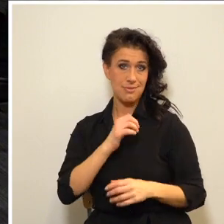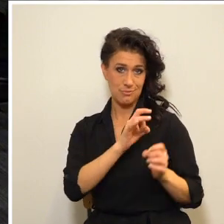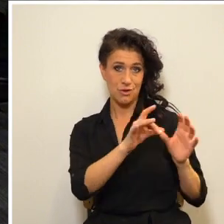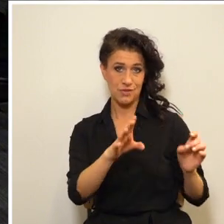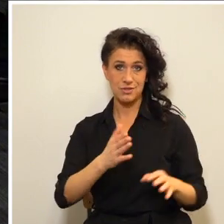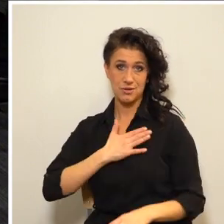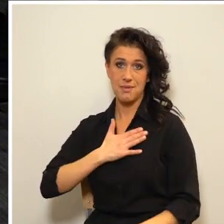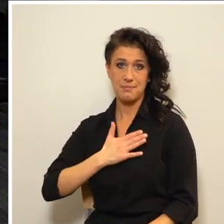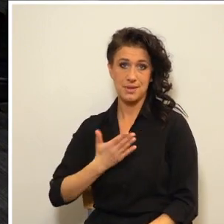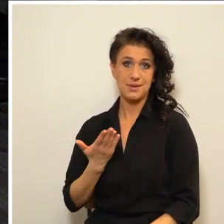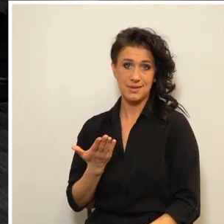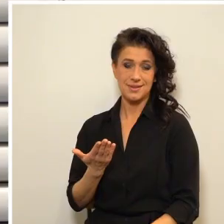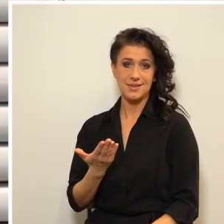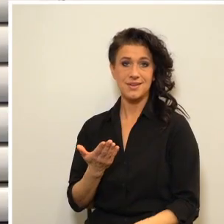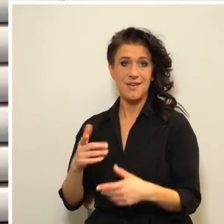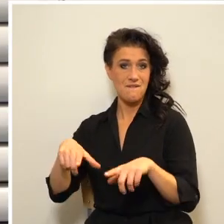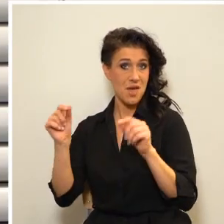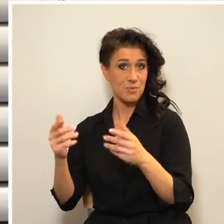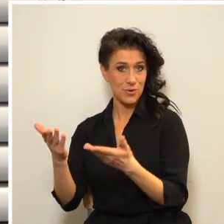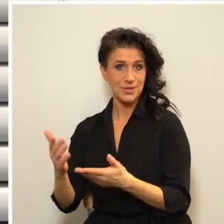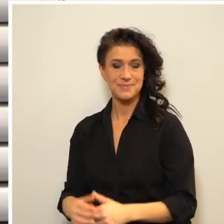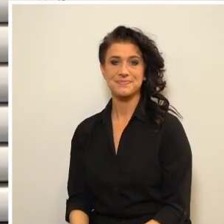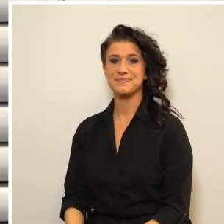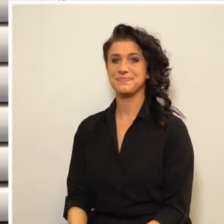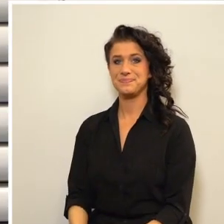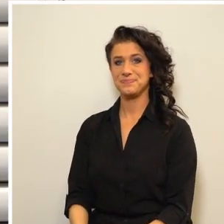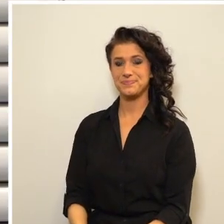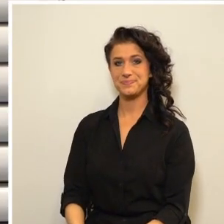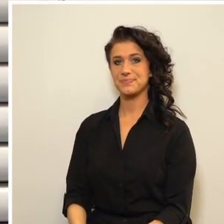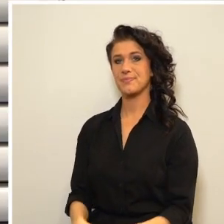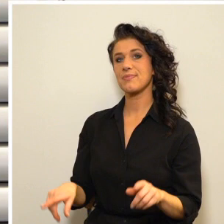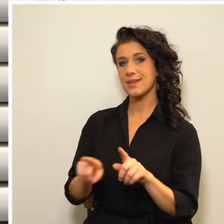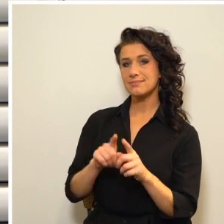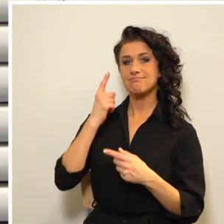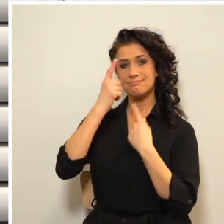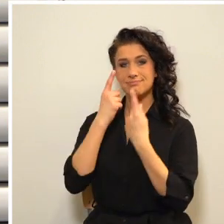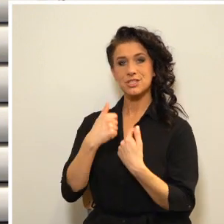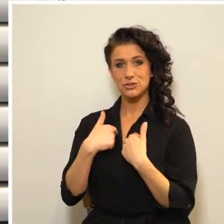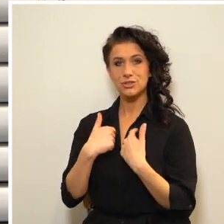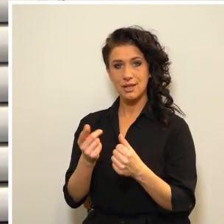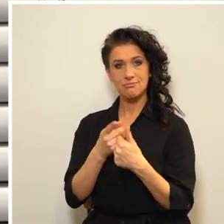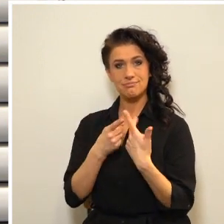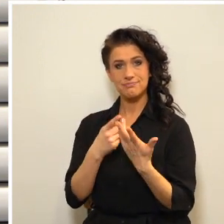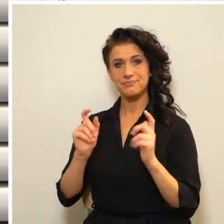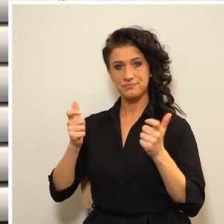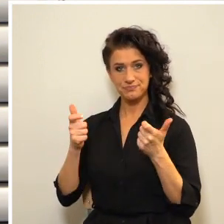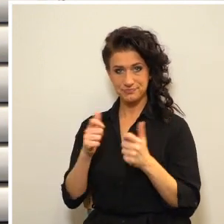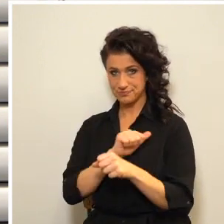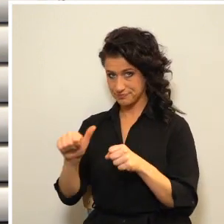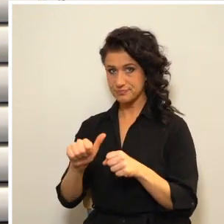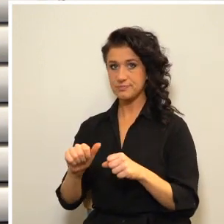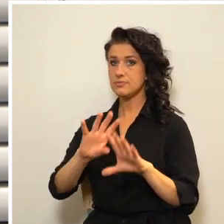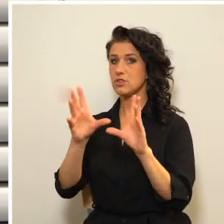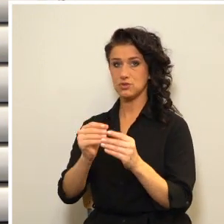taką opcję Zresztą tak myślę że te rzeczy się dzieją nie wszystko